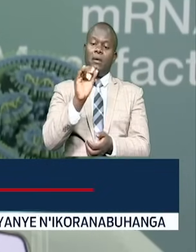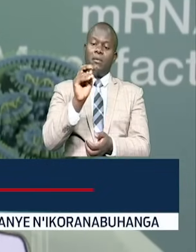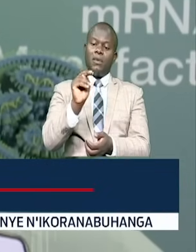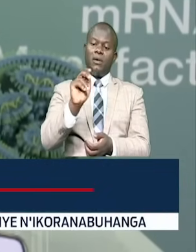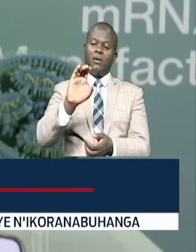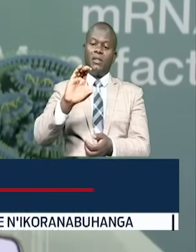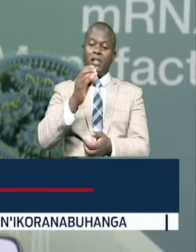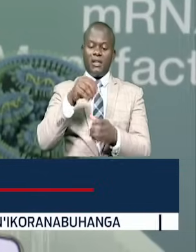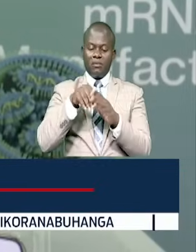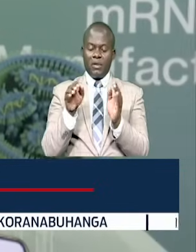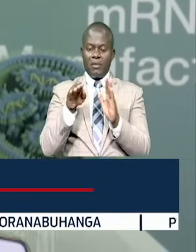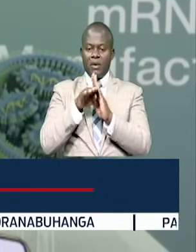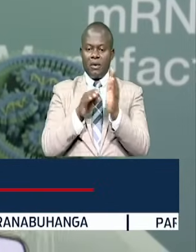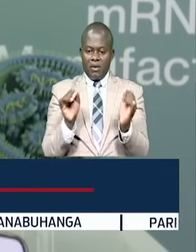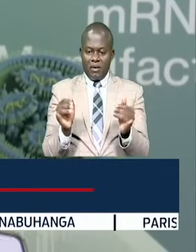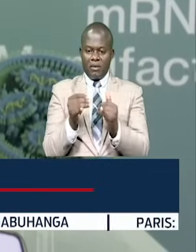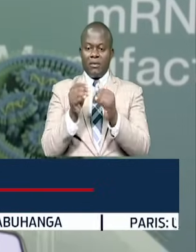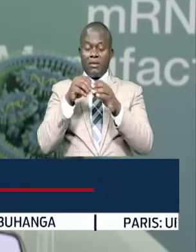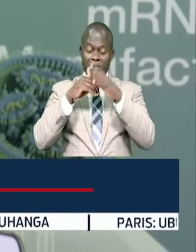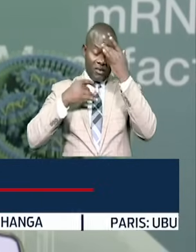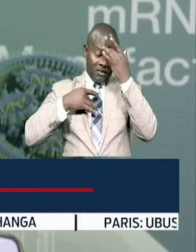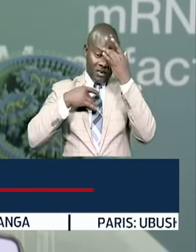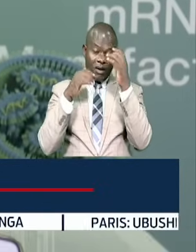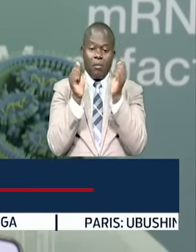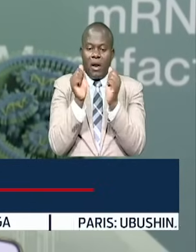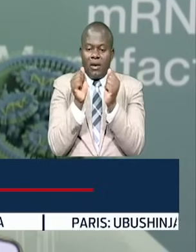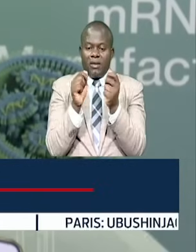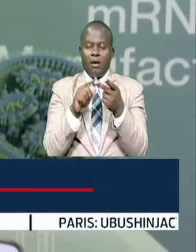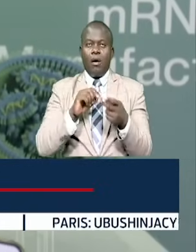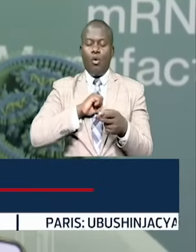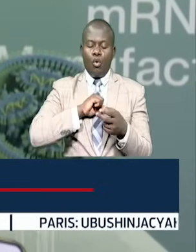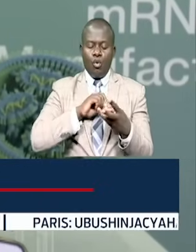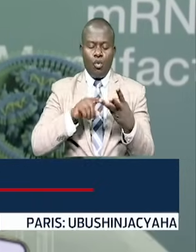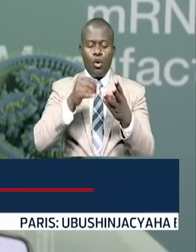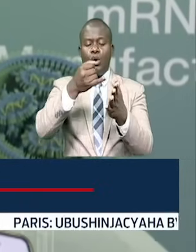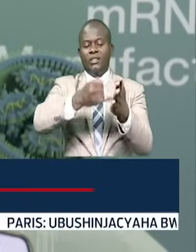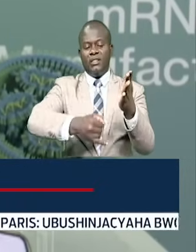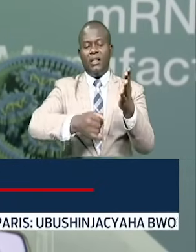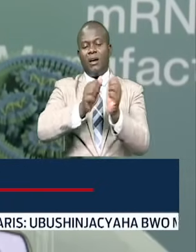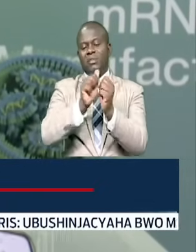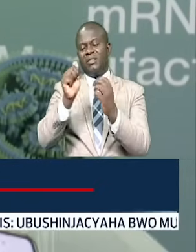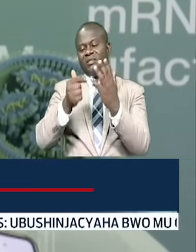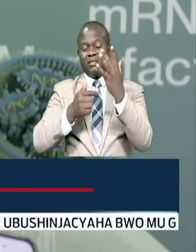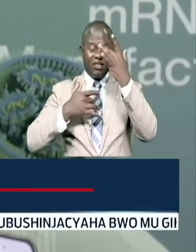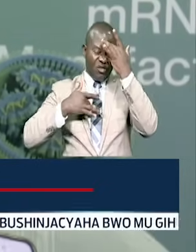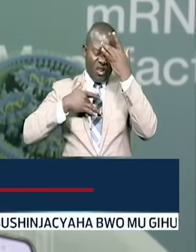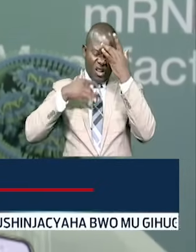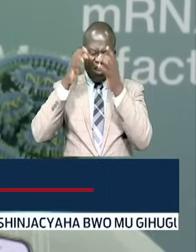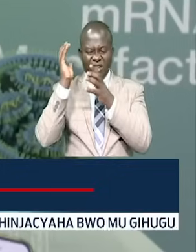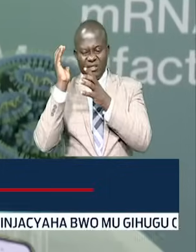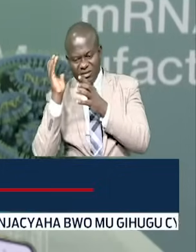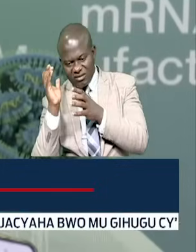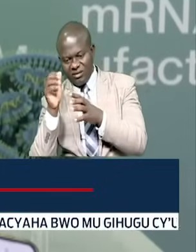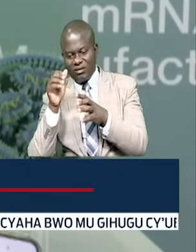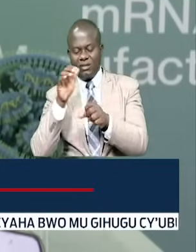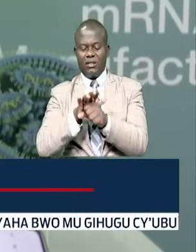zigerageza z'imiti n'inkingo y'indwara zirimo malaria, igituntu, sida, nka zimwe mu ndwara zibereye umutwaro uremereye ku mugabane